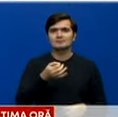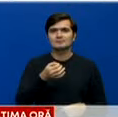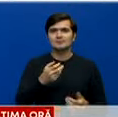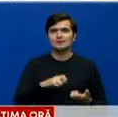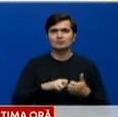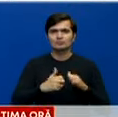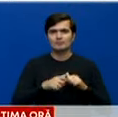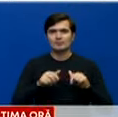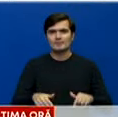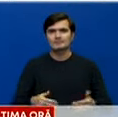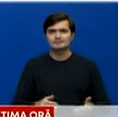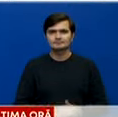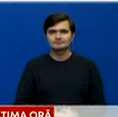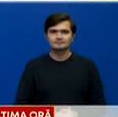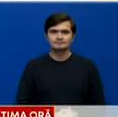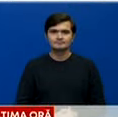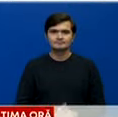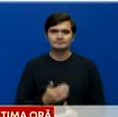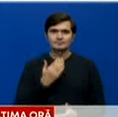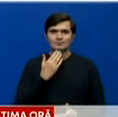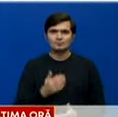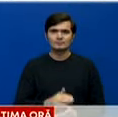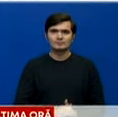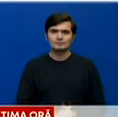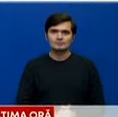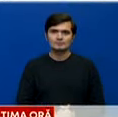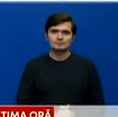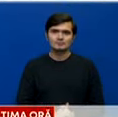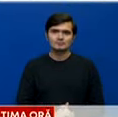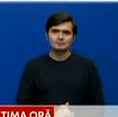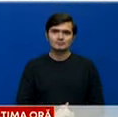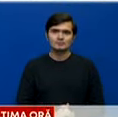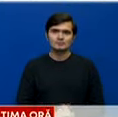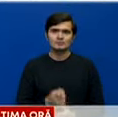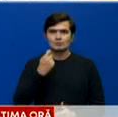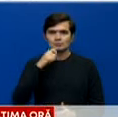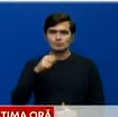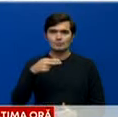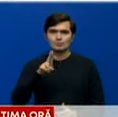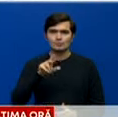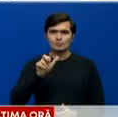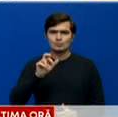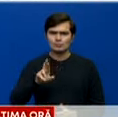această temă. Mulțumesc foarte mult, domnule ministru.